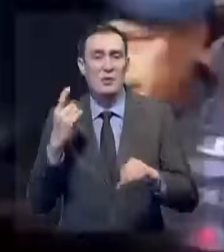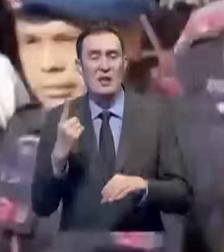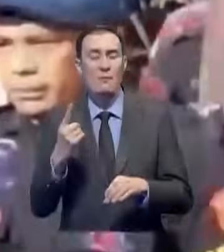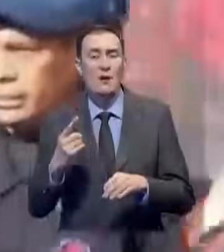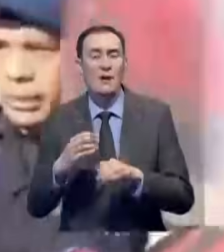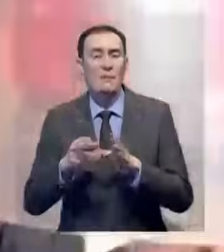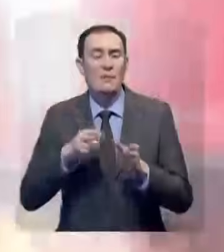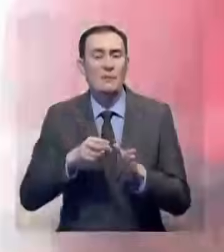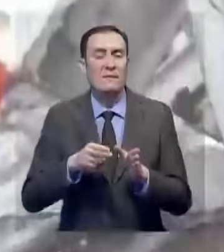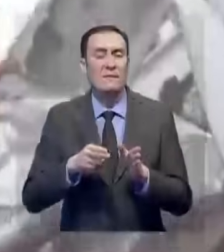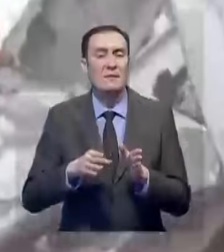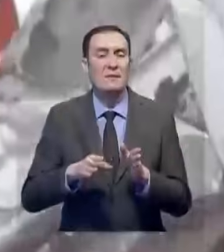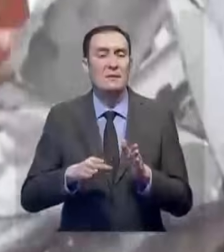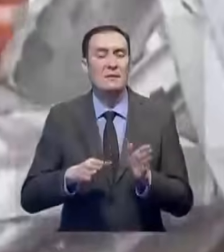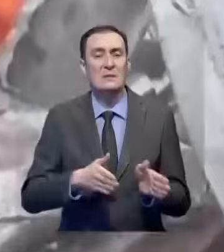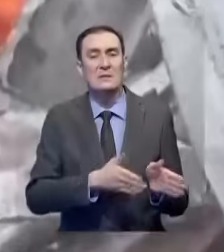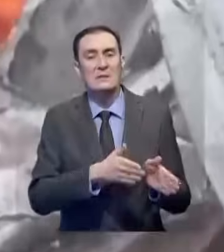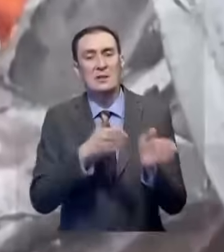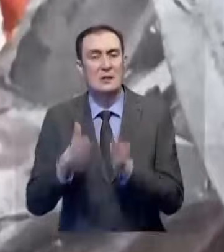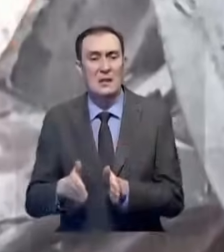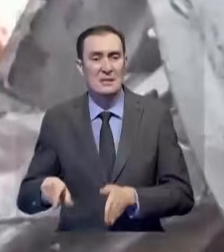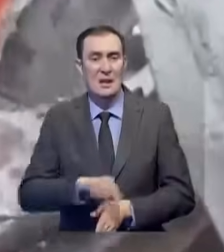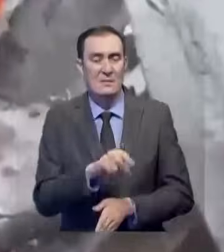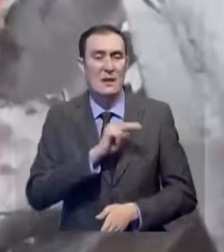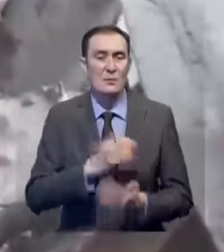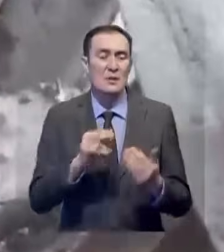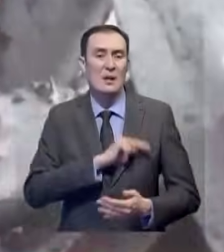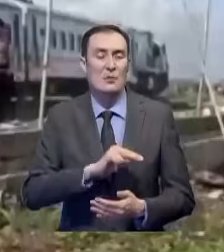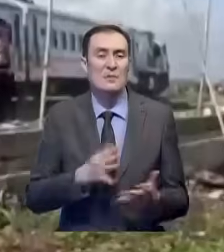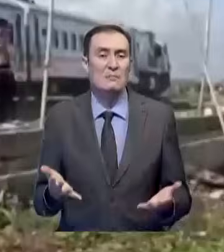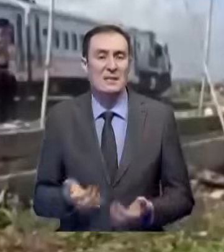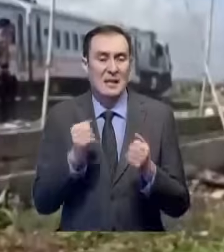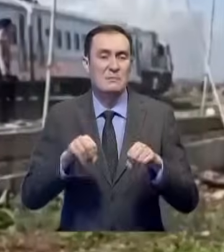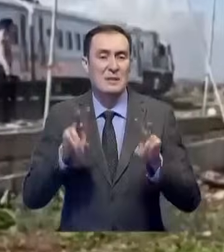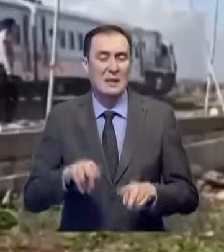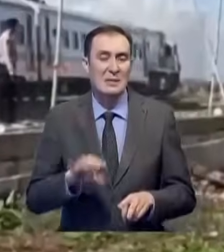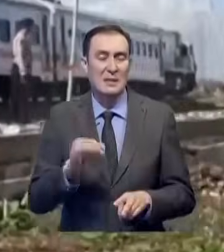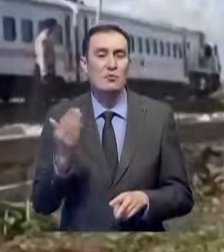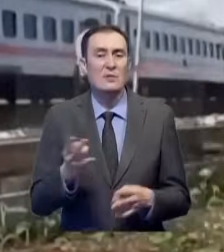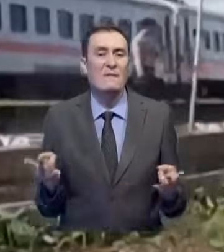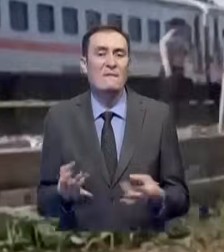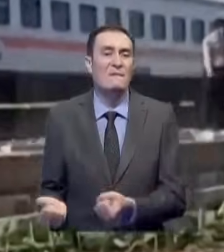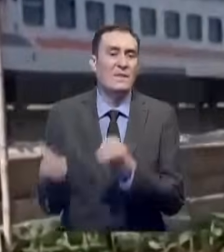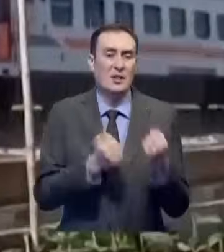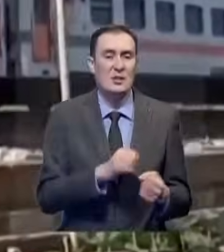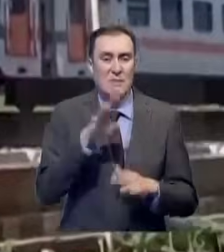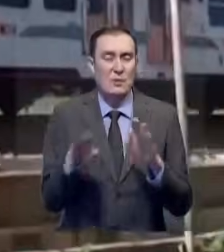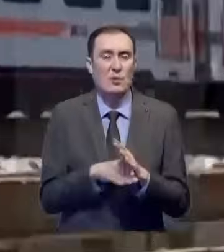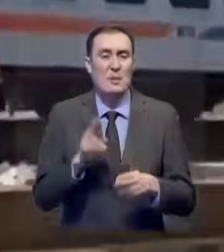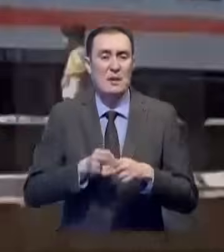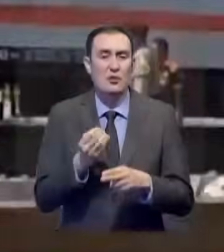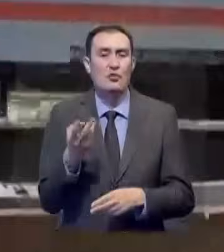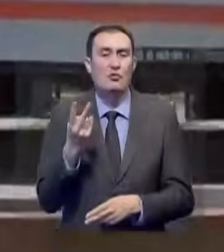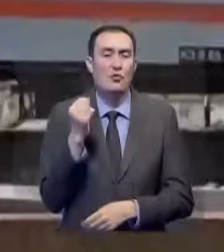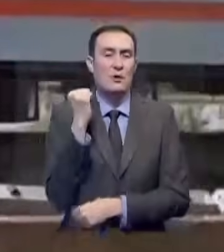из составов сошла с рельсов. На месте происшествия работают спасатели и пожарные. Им осталось вытащить из-под груды металла